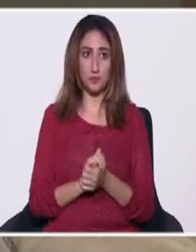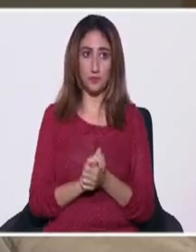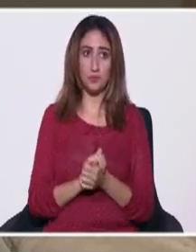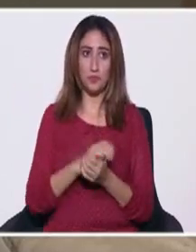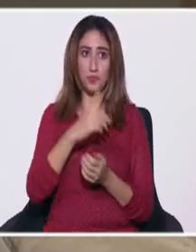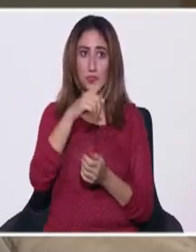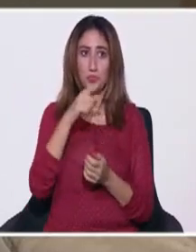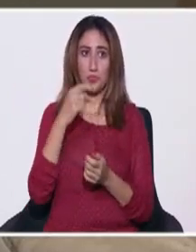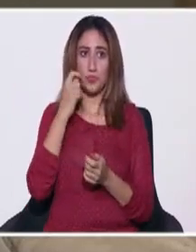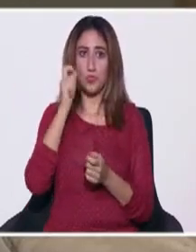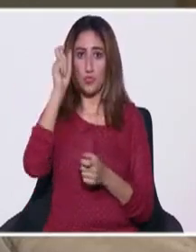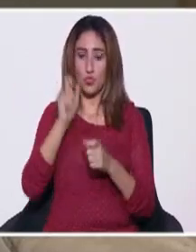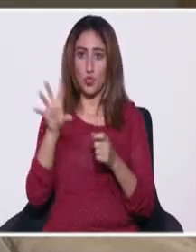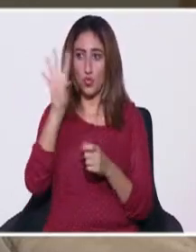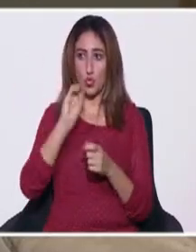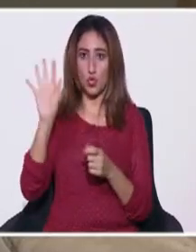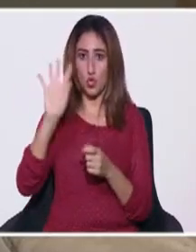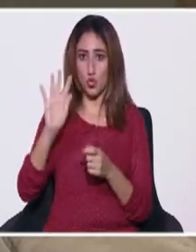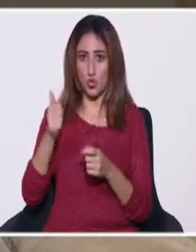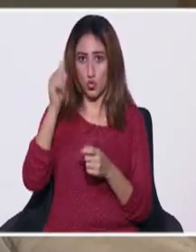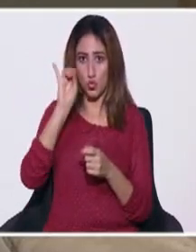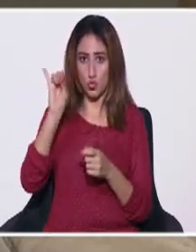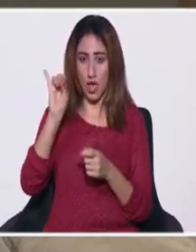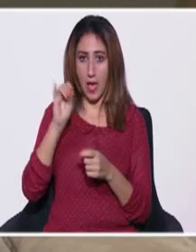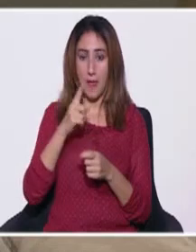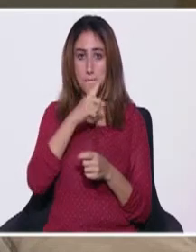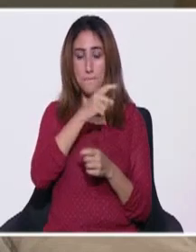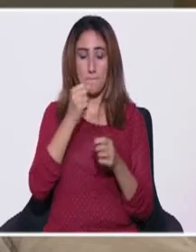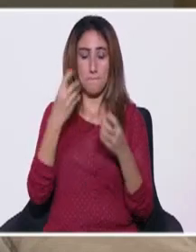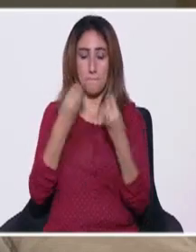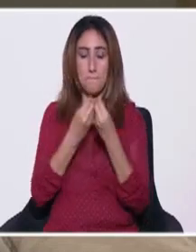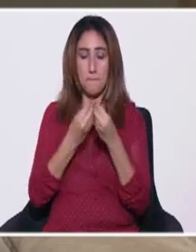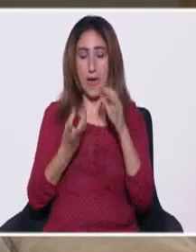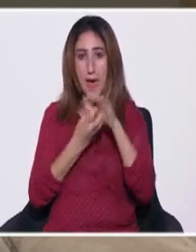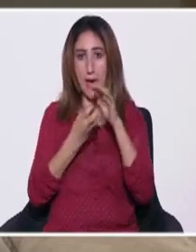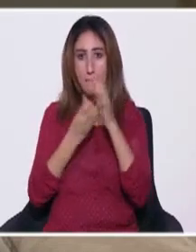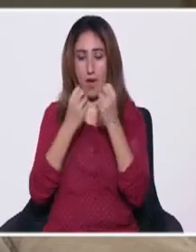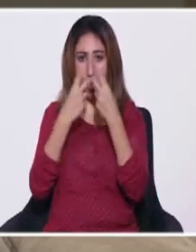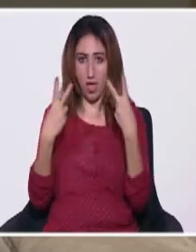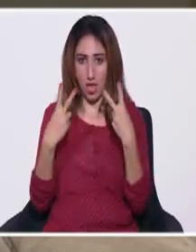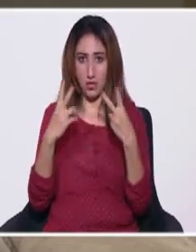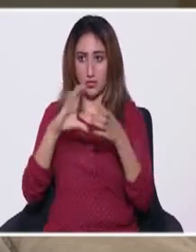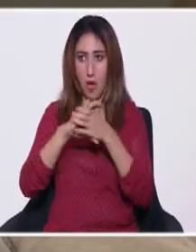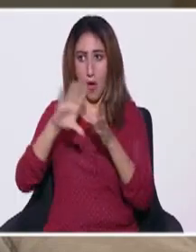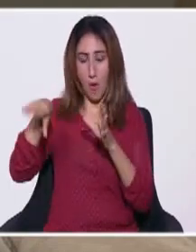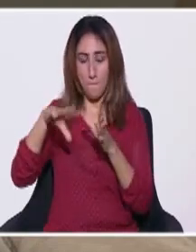وبمجموعة دكتور هشام عبد الرحمن، مجموعة يعني هي دفعة 83 دي من أعظم الدفعات في أوستنا يعني.